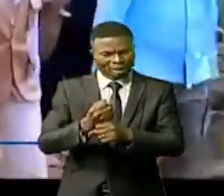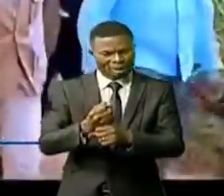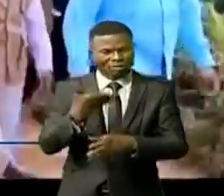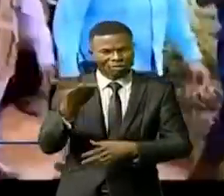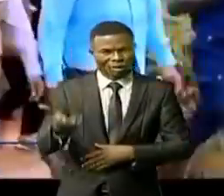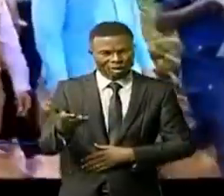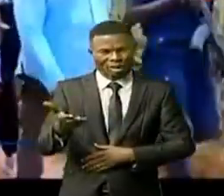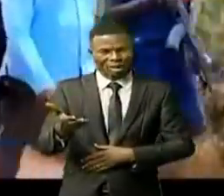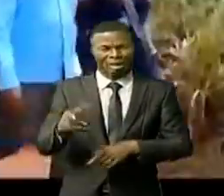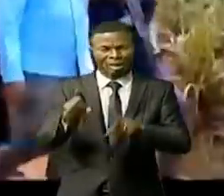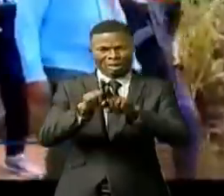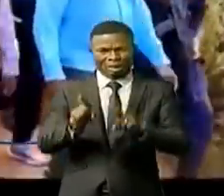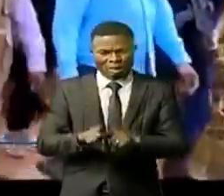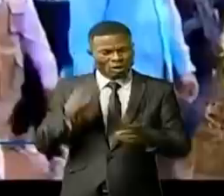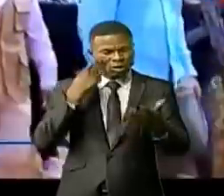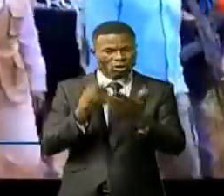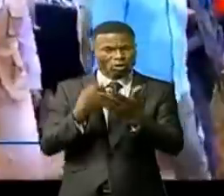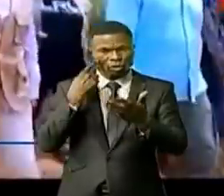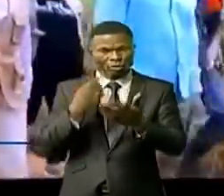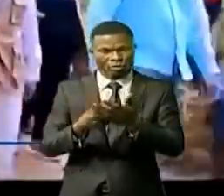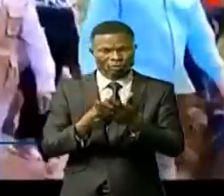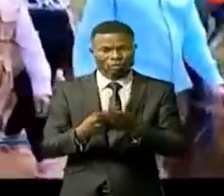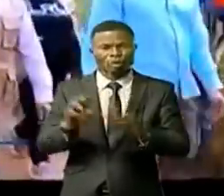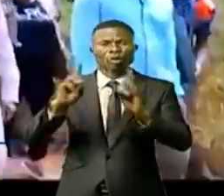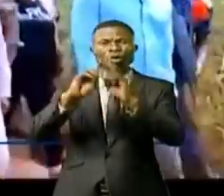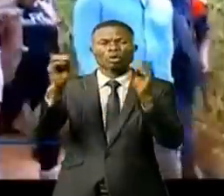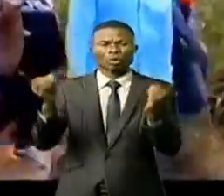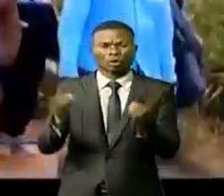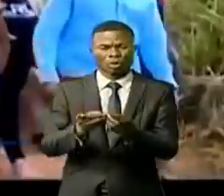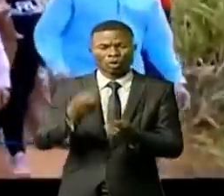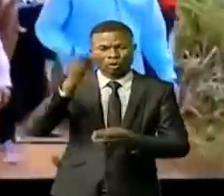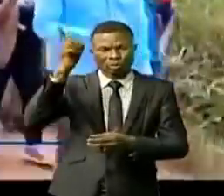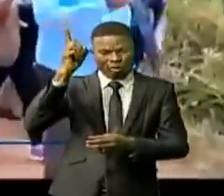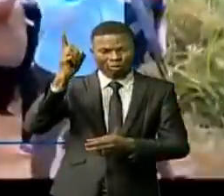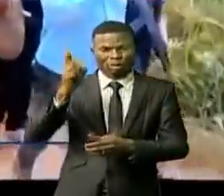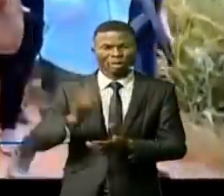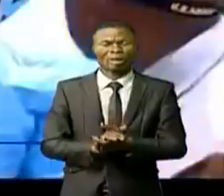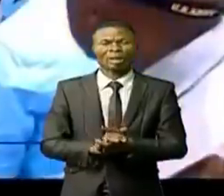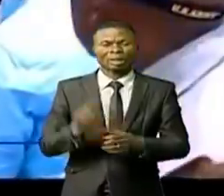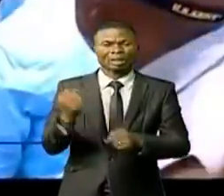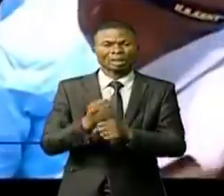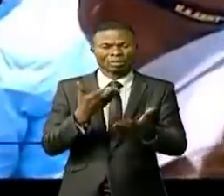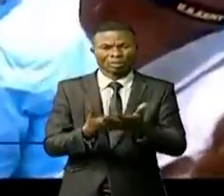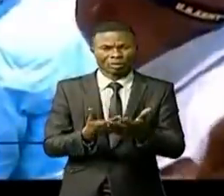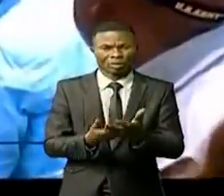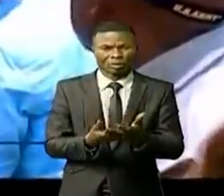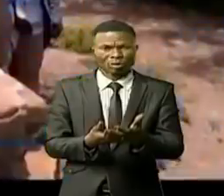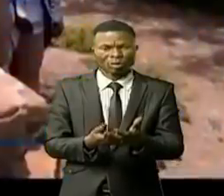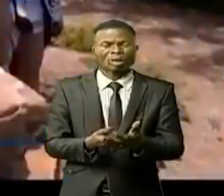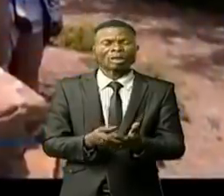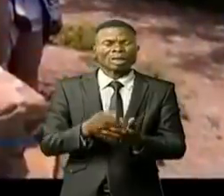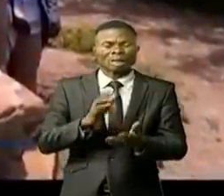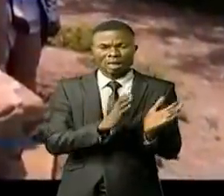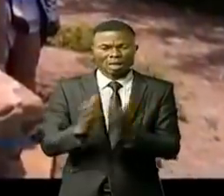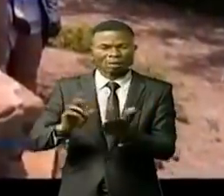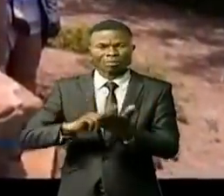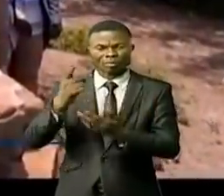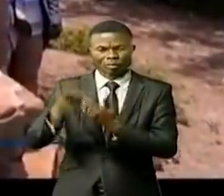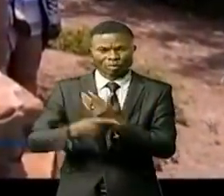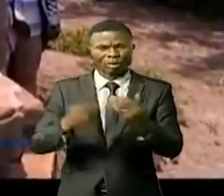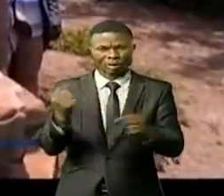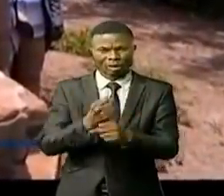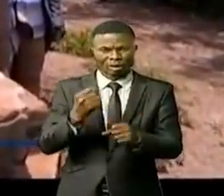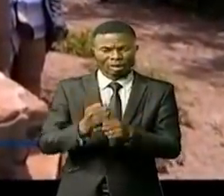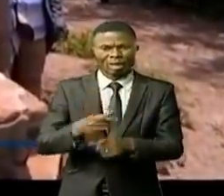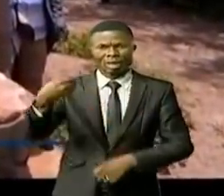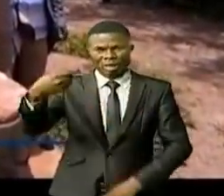sa mission telle que constatée par la délégation du numéro 1 des ITP. C'est ainsi que, mettant à profit son séjour de travail à